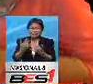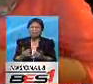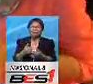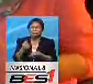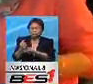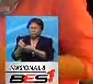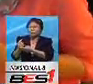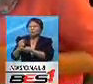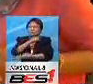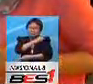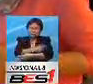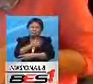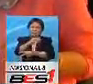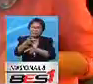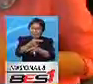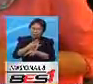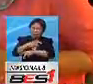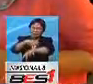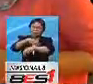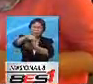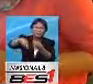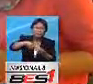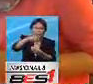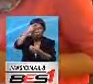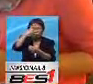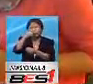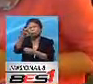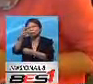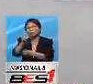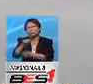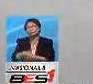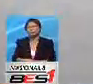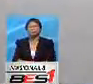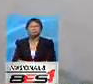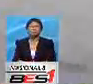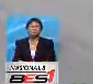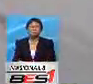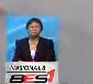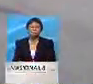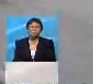dapat memelihara alam sekitar. Siti Aisyah CP untuk RTM.